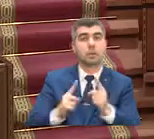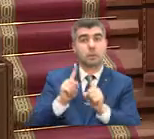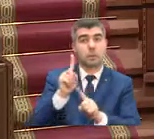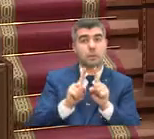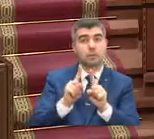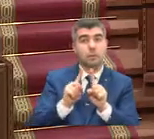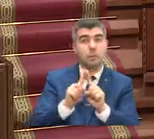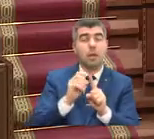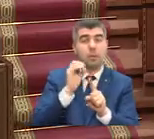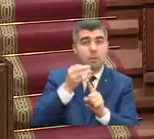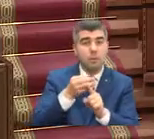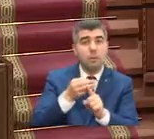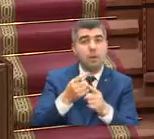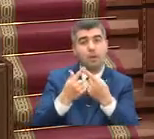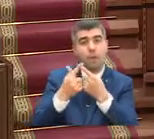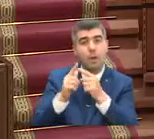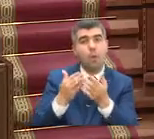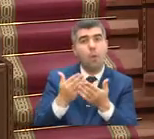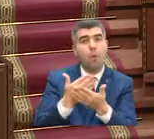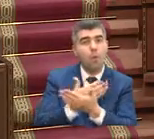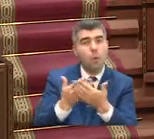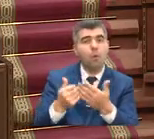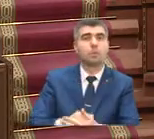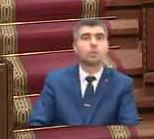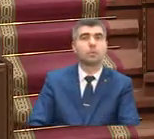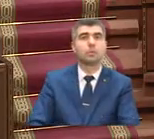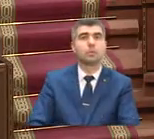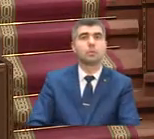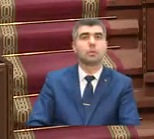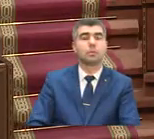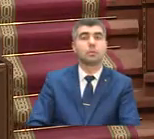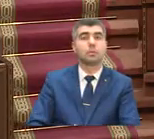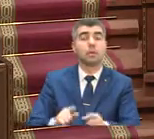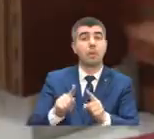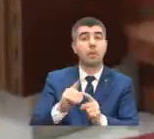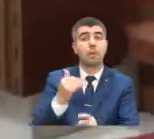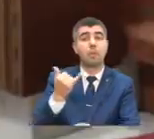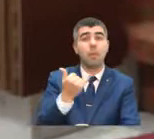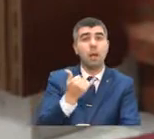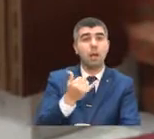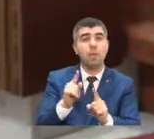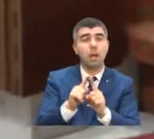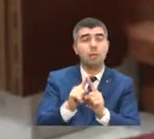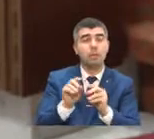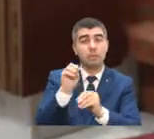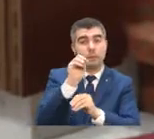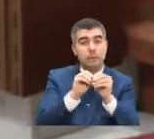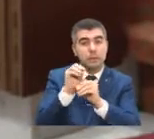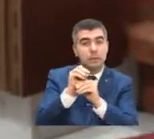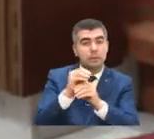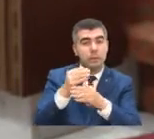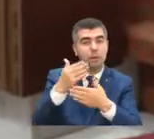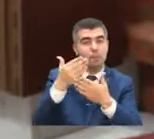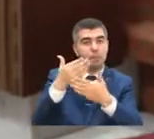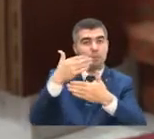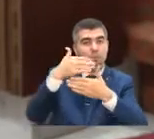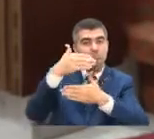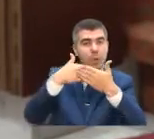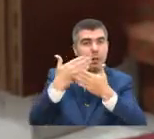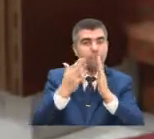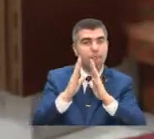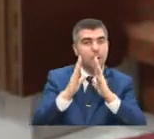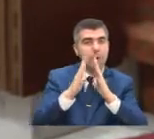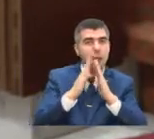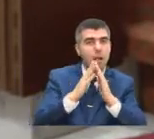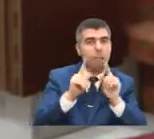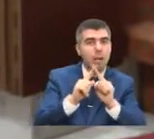الحل حق المسائل ماشي سهلة، خصوصا بالنسبة للرخصة ديال التسوية كان وضعية غير